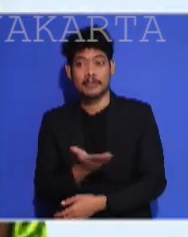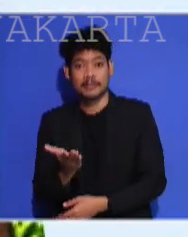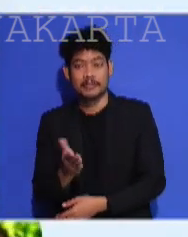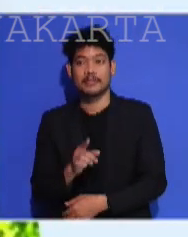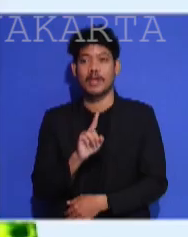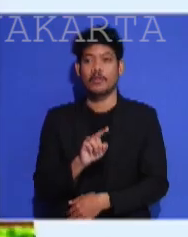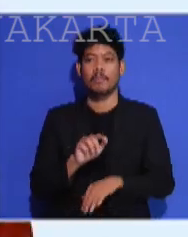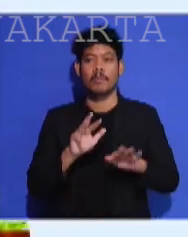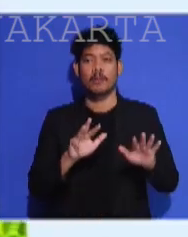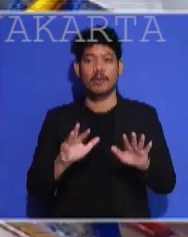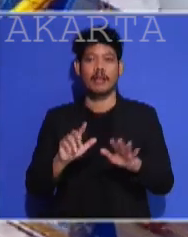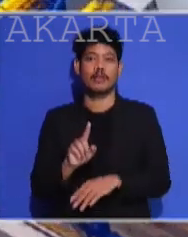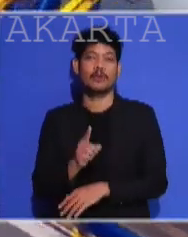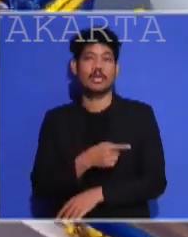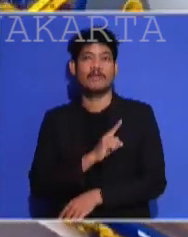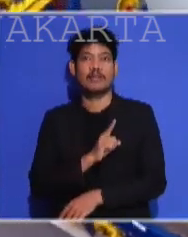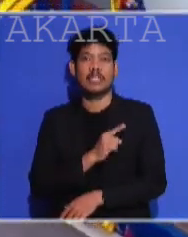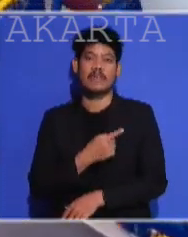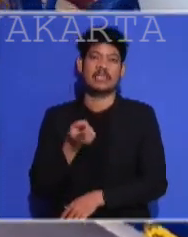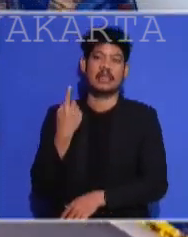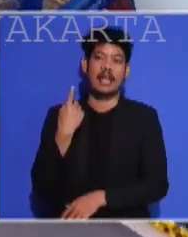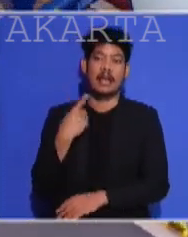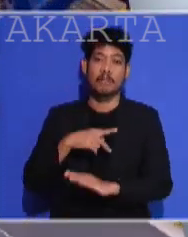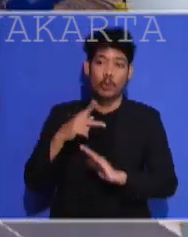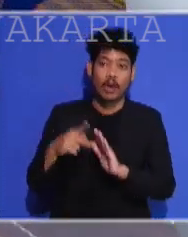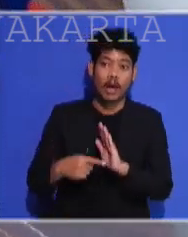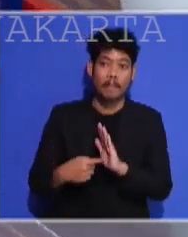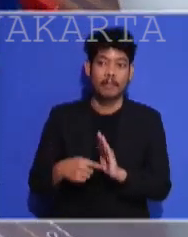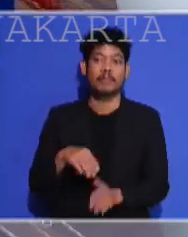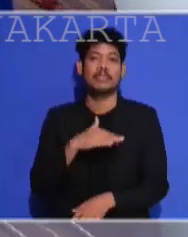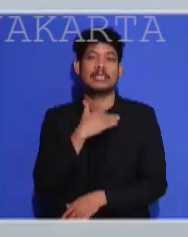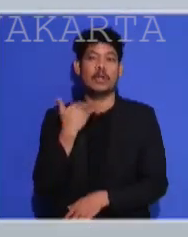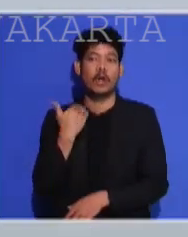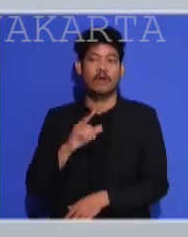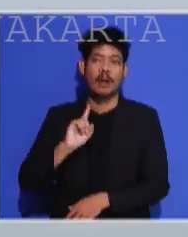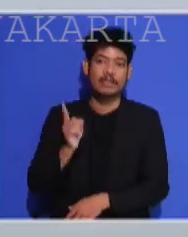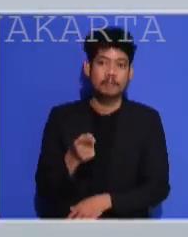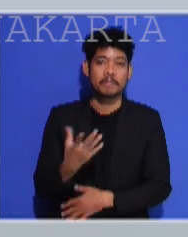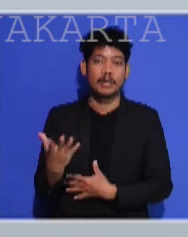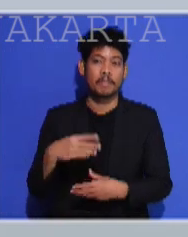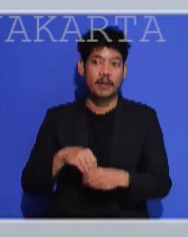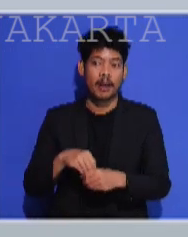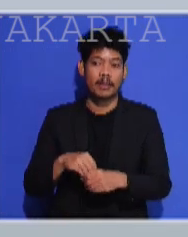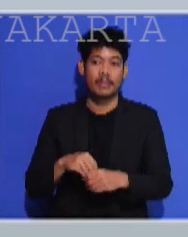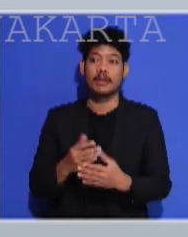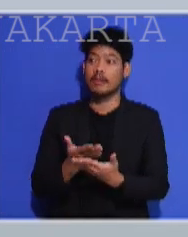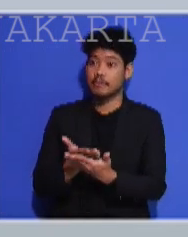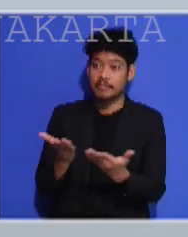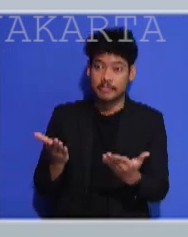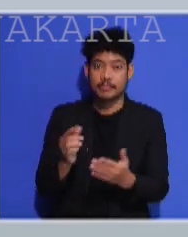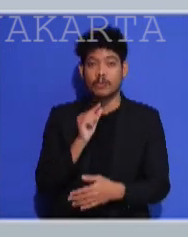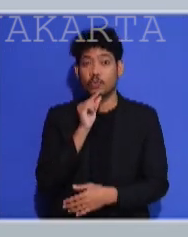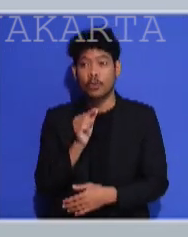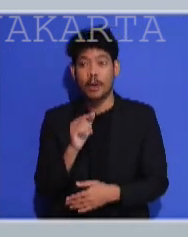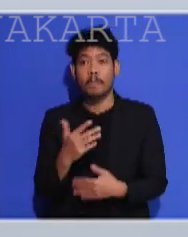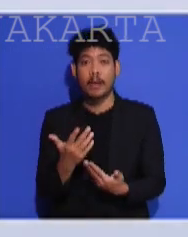dan EMP penyelenggara program pensiun wajib dan jaminan sosial yang memberikan kontribusi signifikan pada stabilitas keuangan